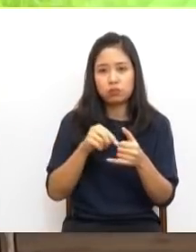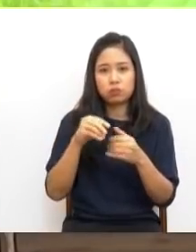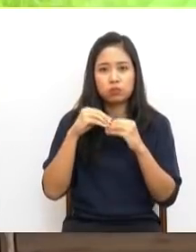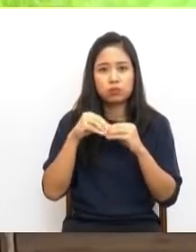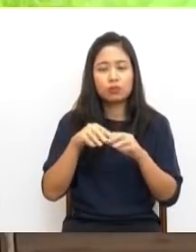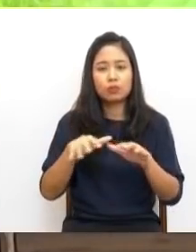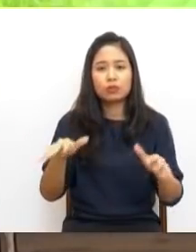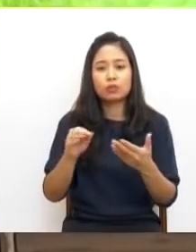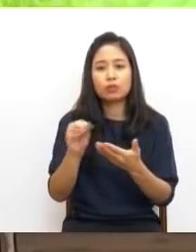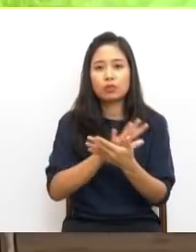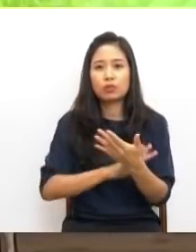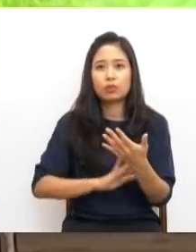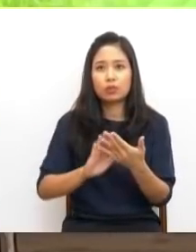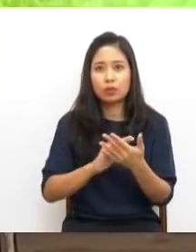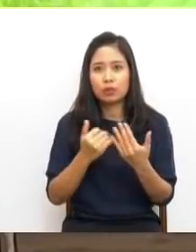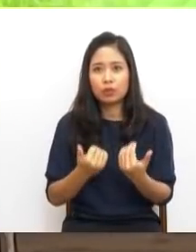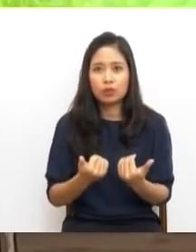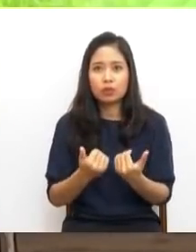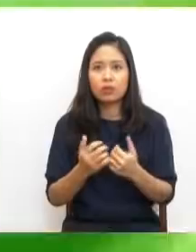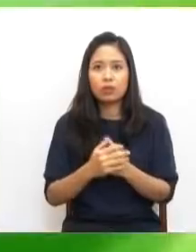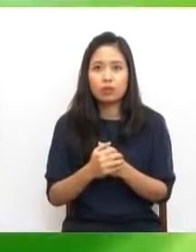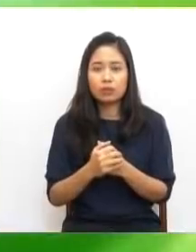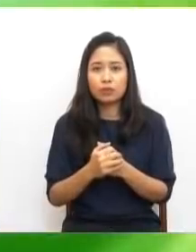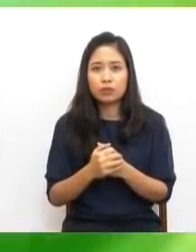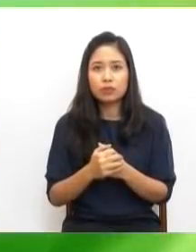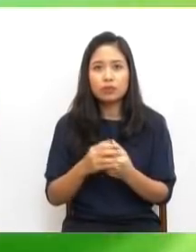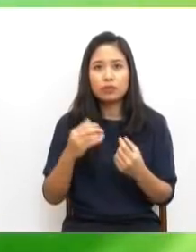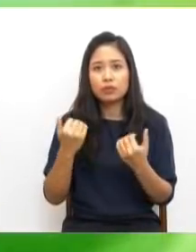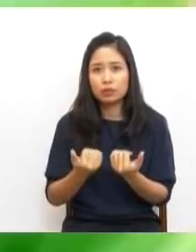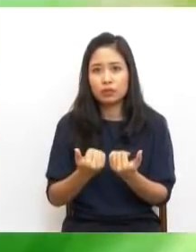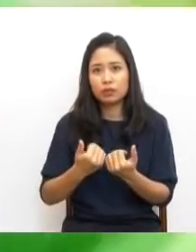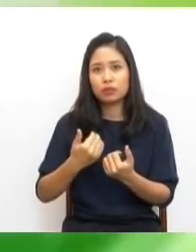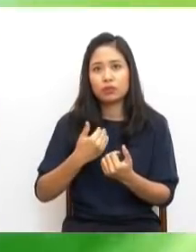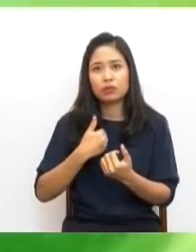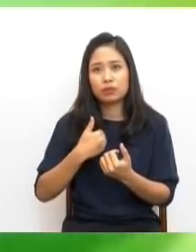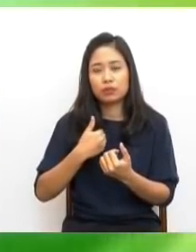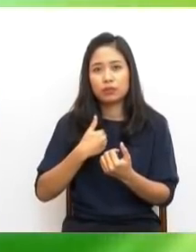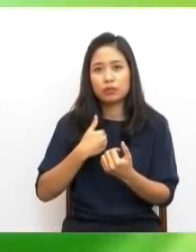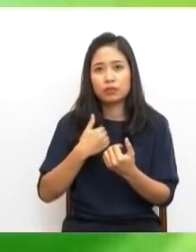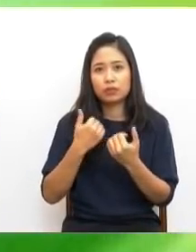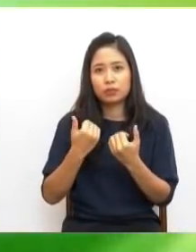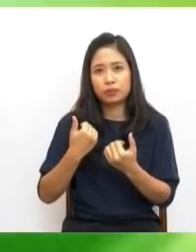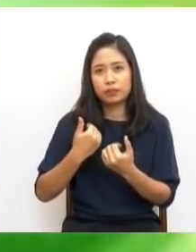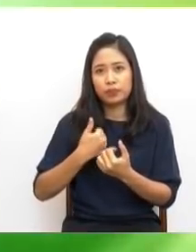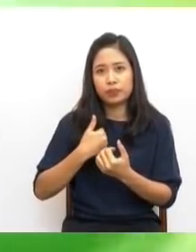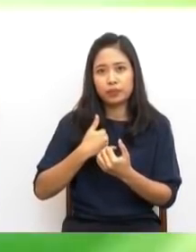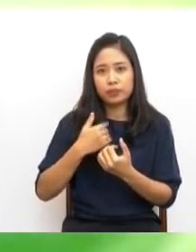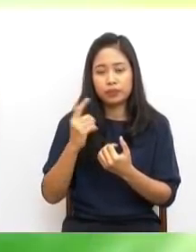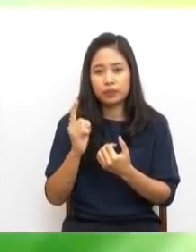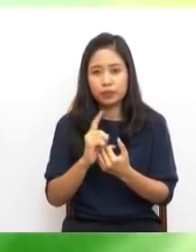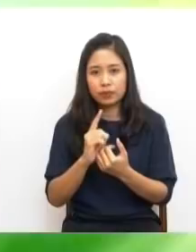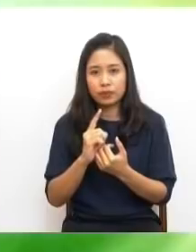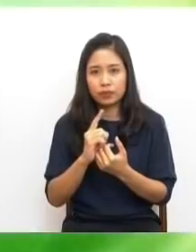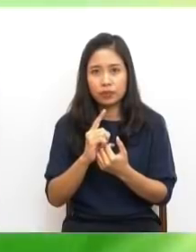ายฝนต้นหนาวก็คือเรื่องของไข้หวัดนะครับซึ่งมากับเชื้อไวรัสที่เรียกว่